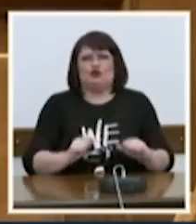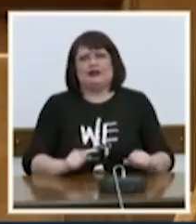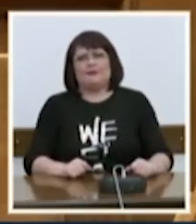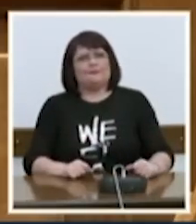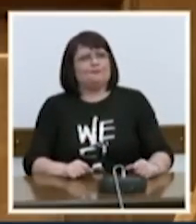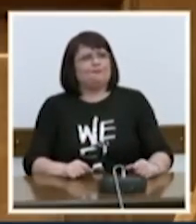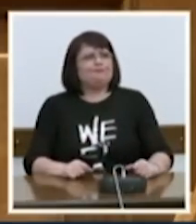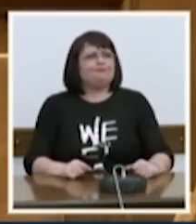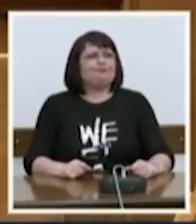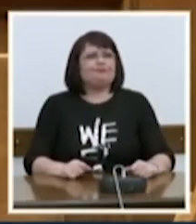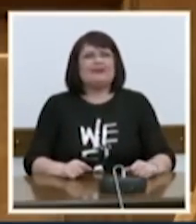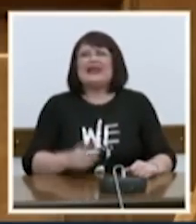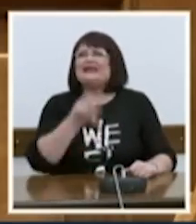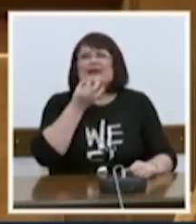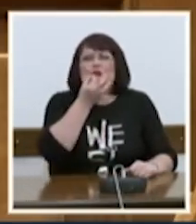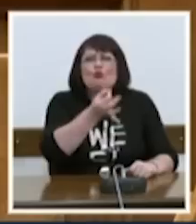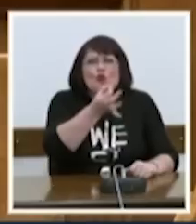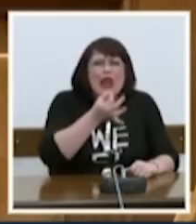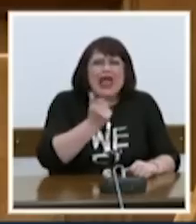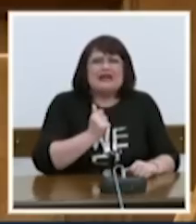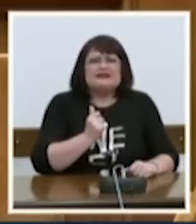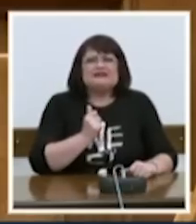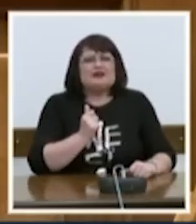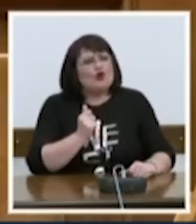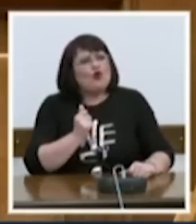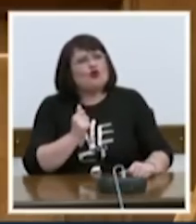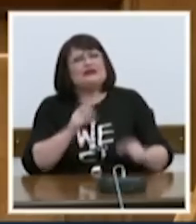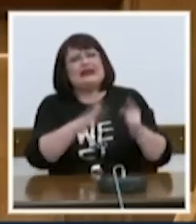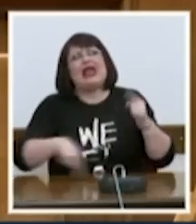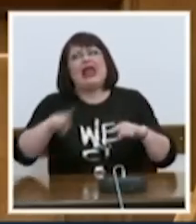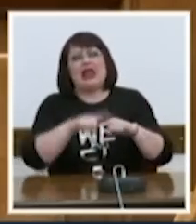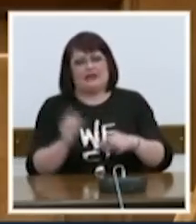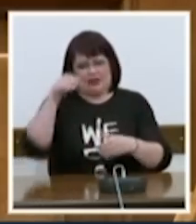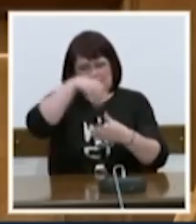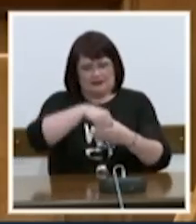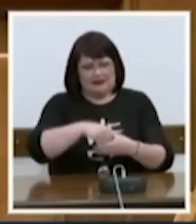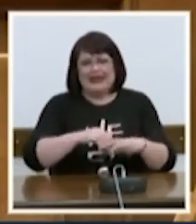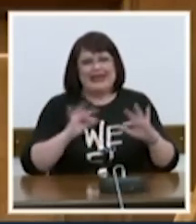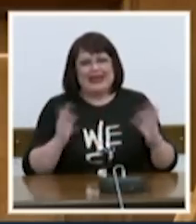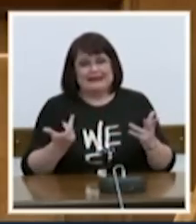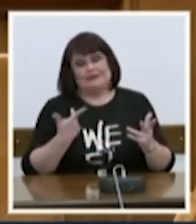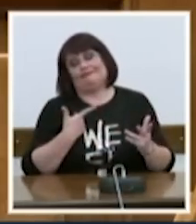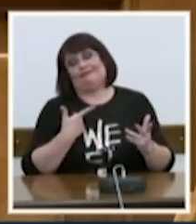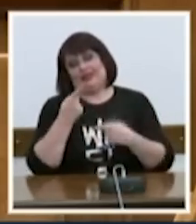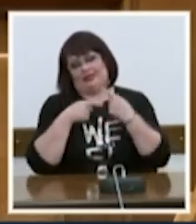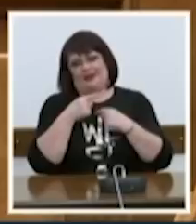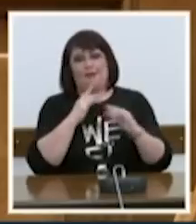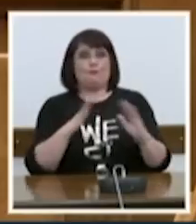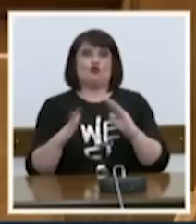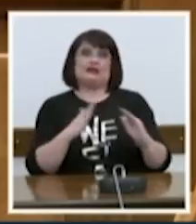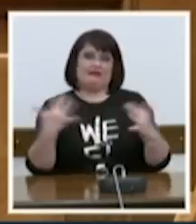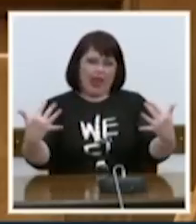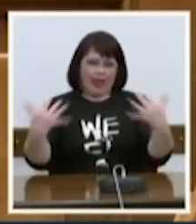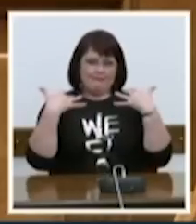πολύ όμως να μας λέτε ότι η εμπλοκή της Ελλάδας δήθεν μας προφυλάσσει από την επιθετικότητα